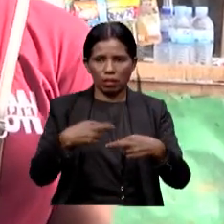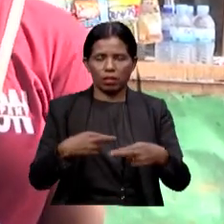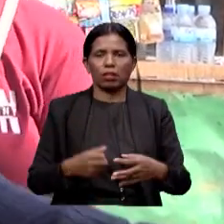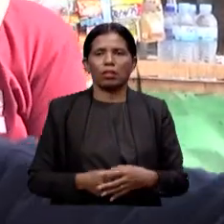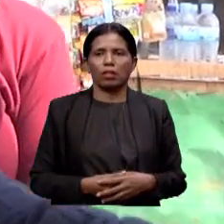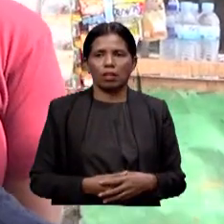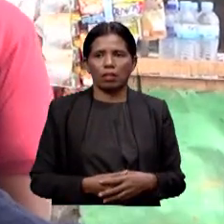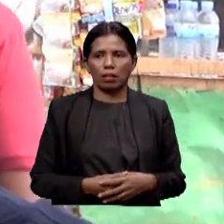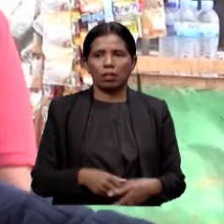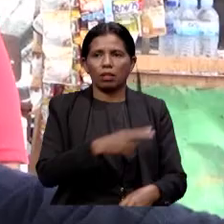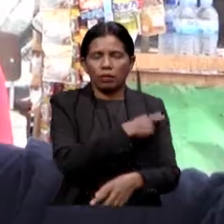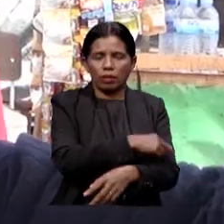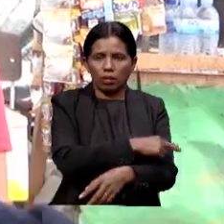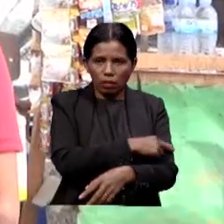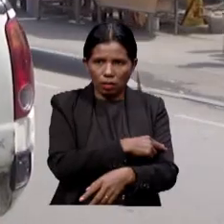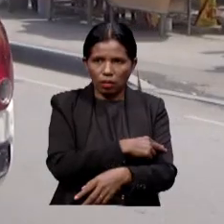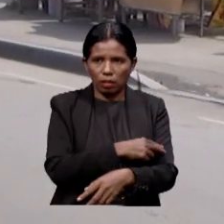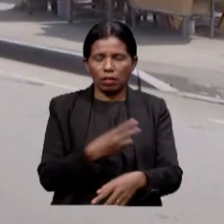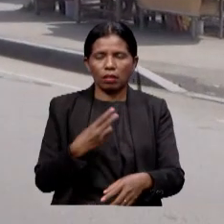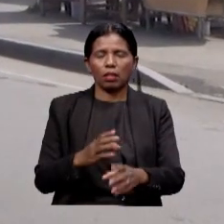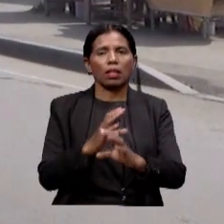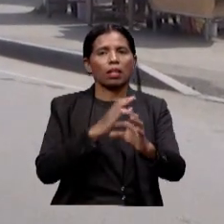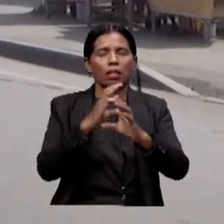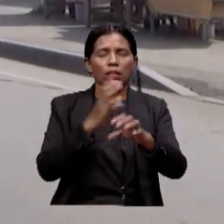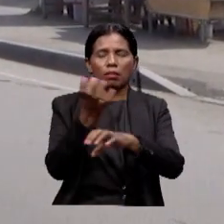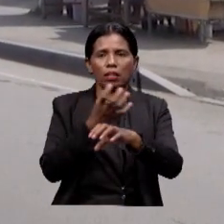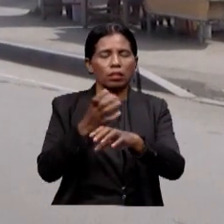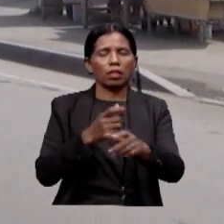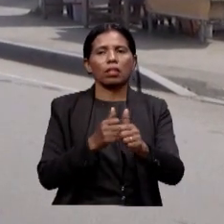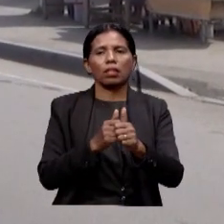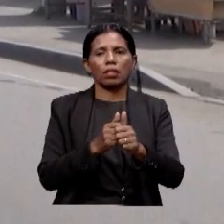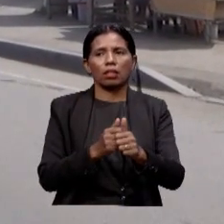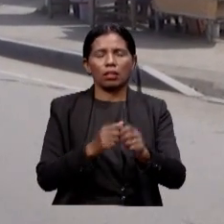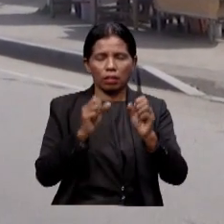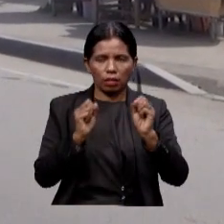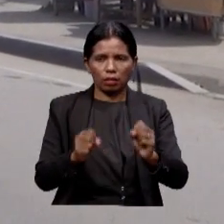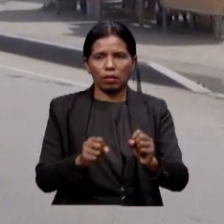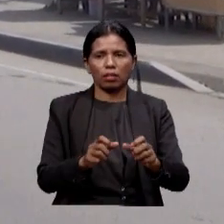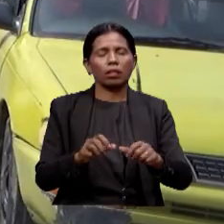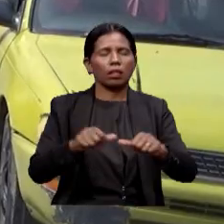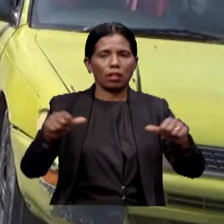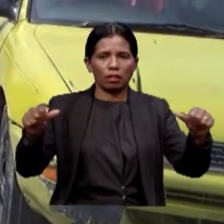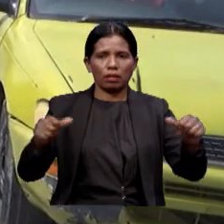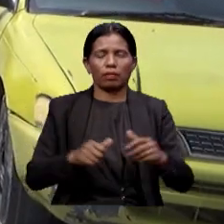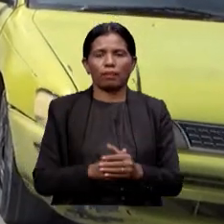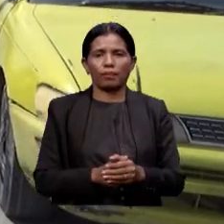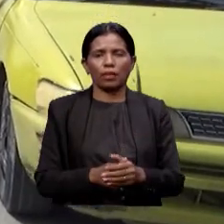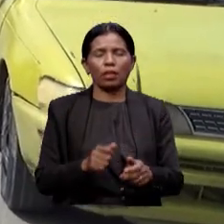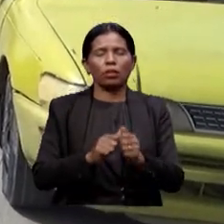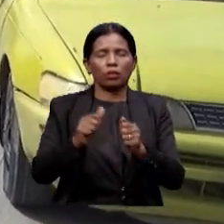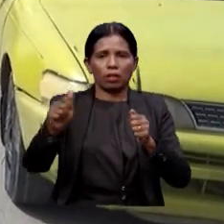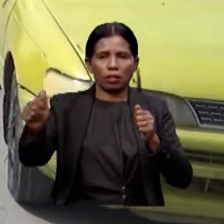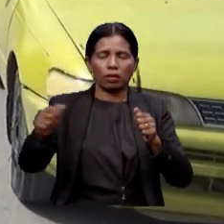mane hospital ne ma dal rumah amlas limus la dia asanamento sir sebel da da pita de da da pita usi leten